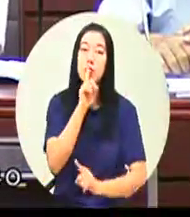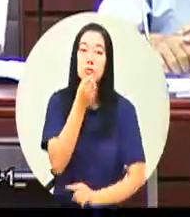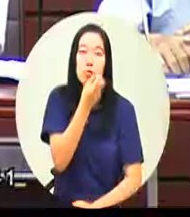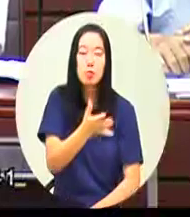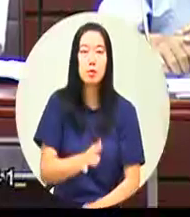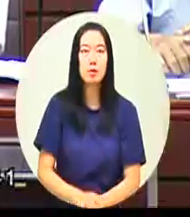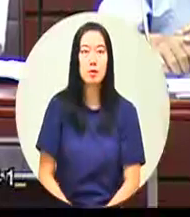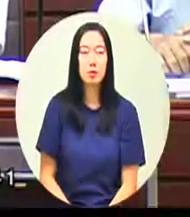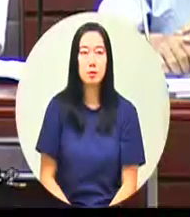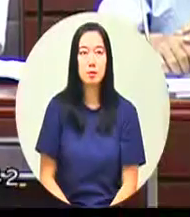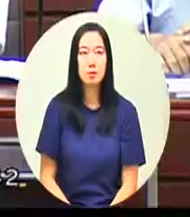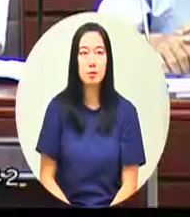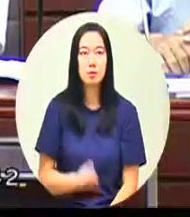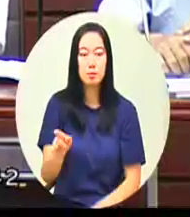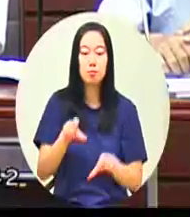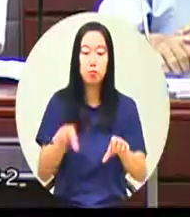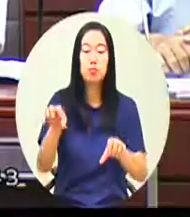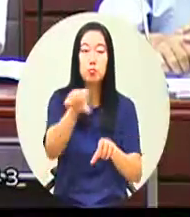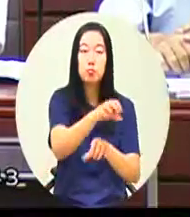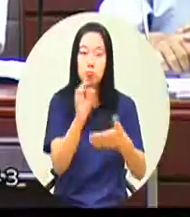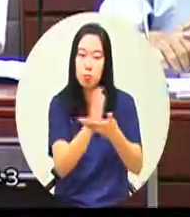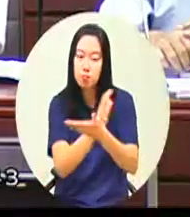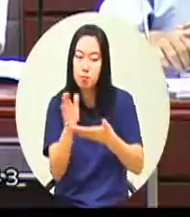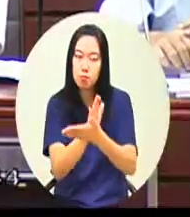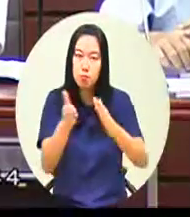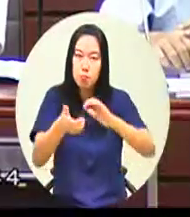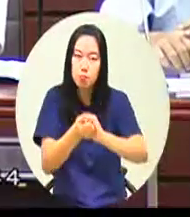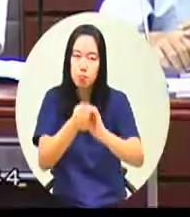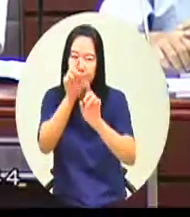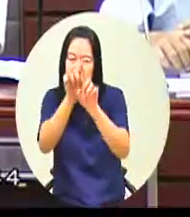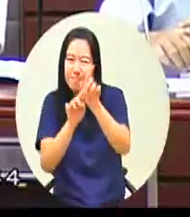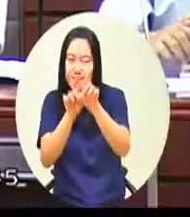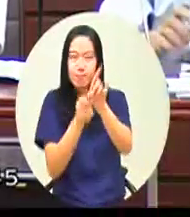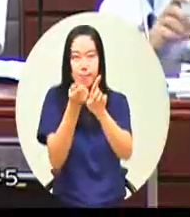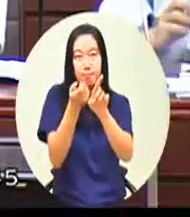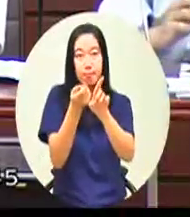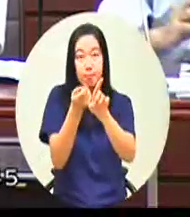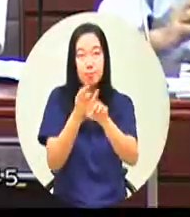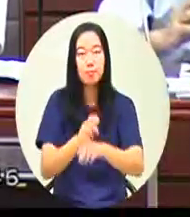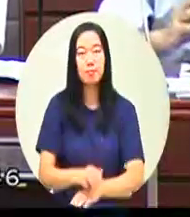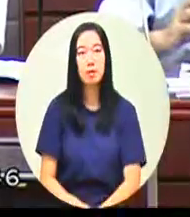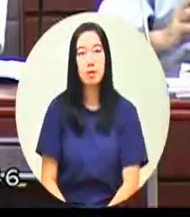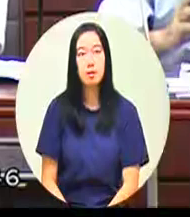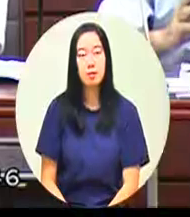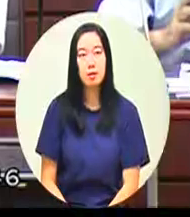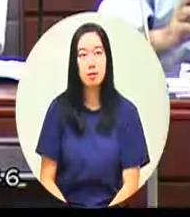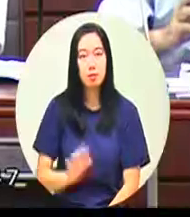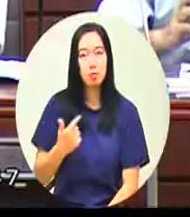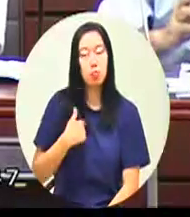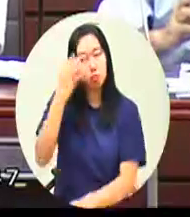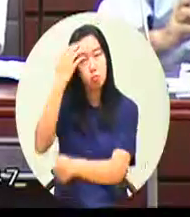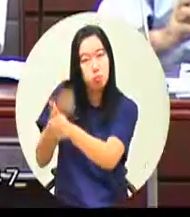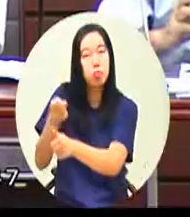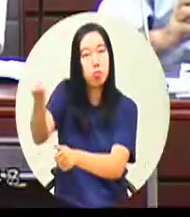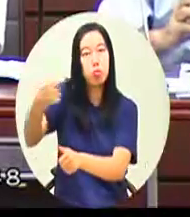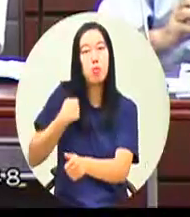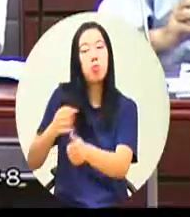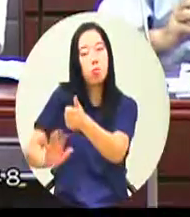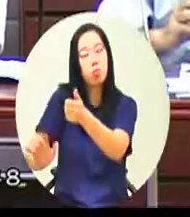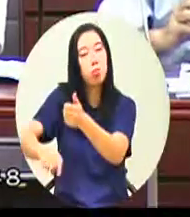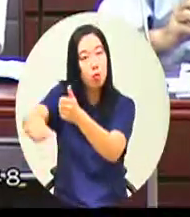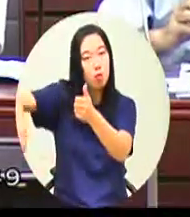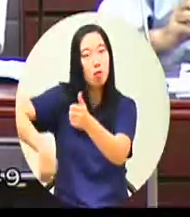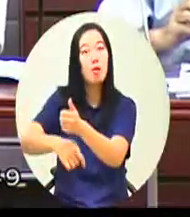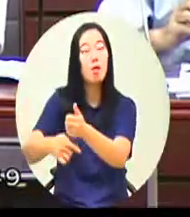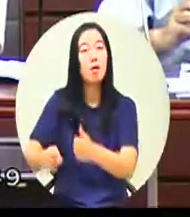有划的区域在认定有啥小可有一个落差。那七点的时候呢，我会麻烦我的同事哦，来邀